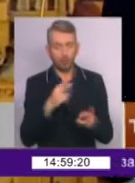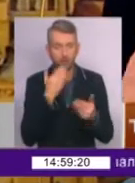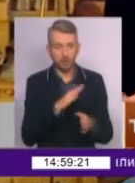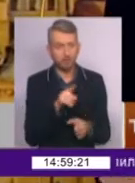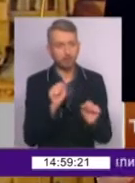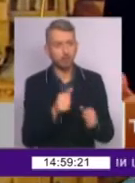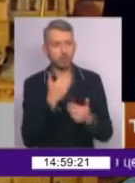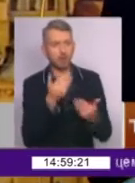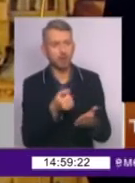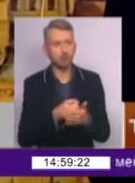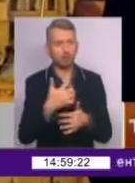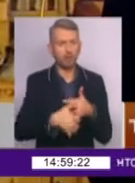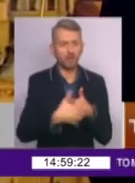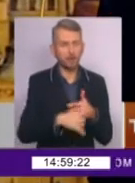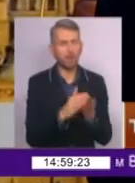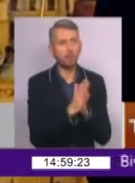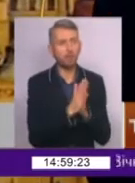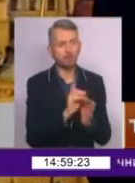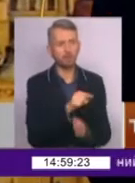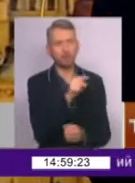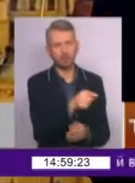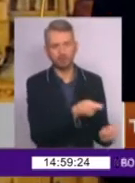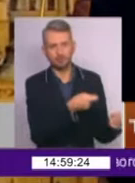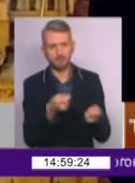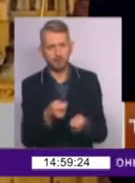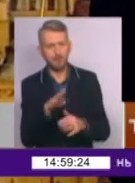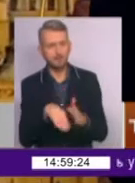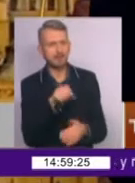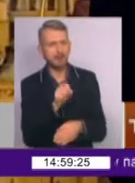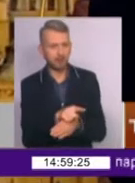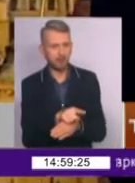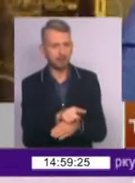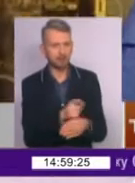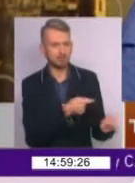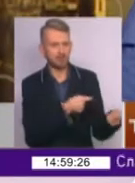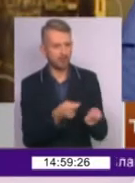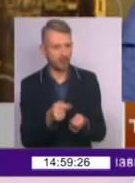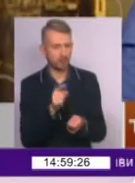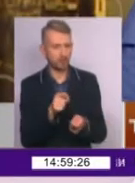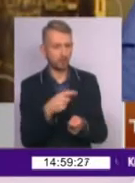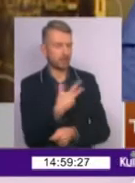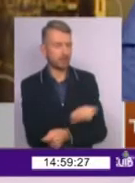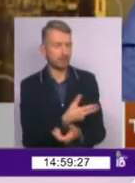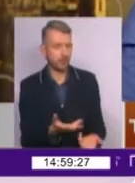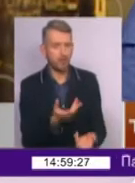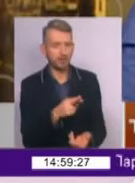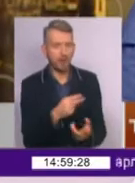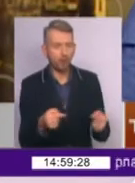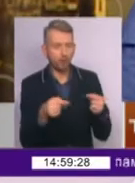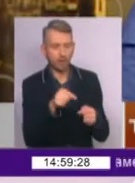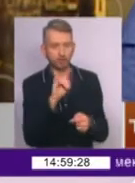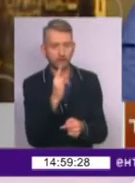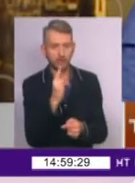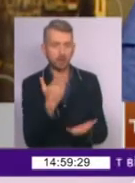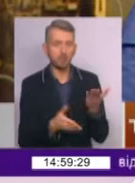звернутися до дистриб'ютора і попросити, щоб вони під заказ замовили цю вакцину для конкретної дитини?